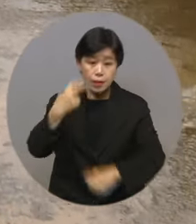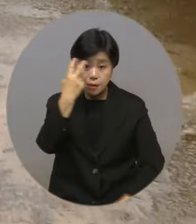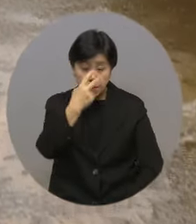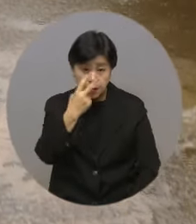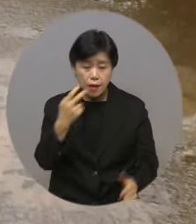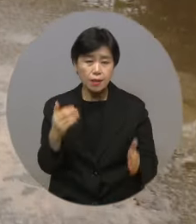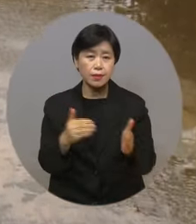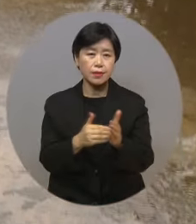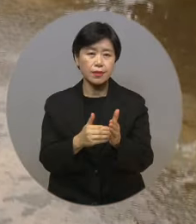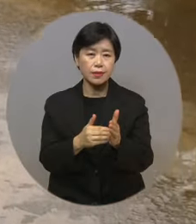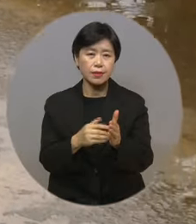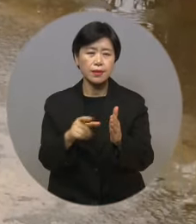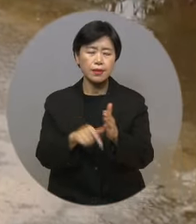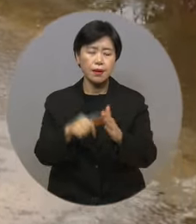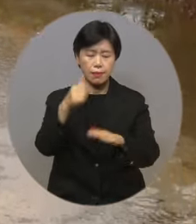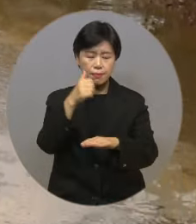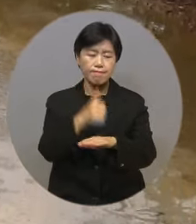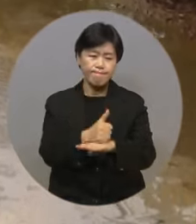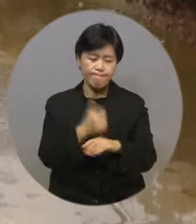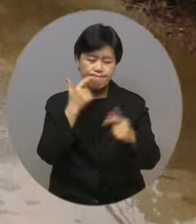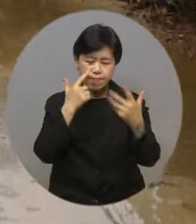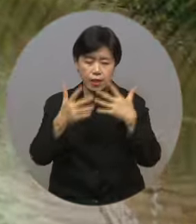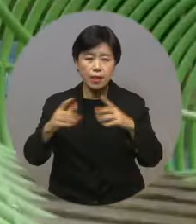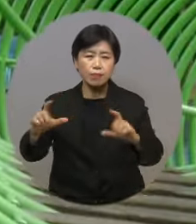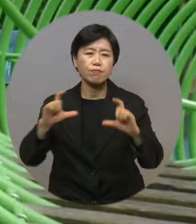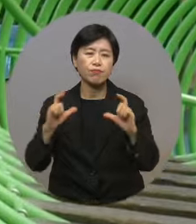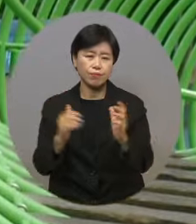최종 확정진단을 받게 되었습니다.